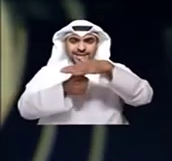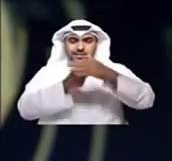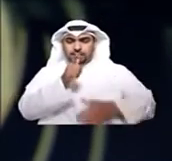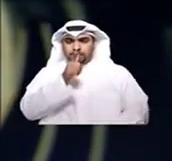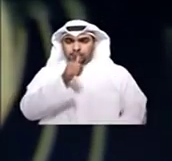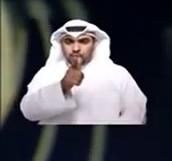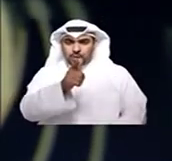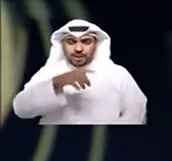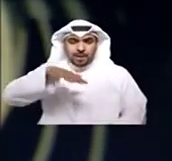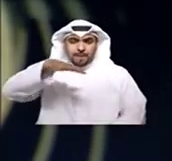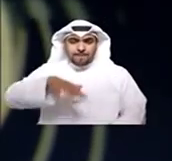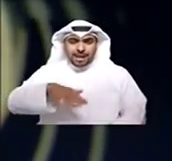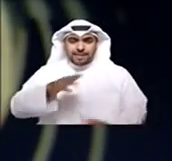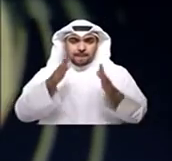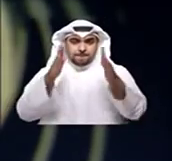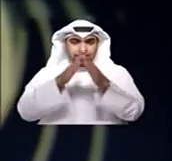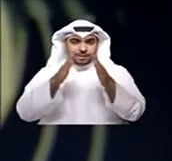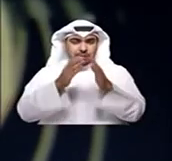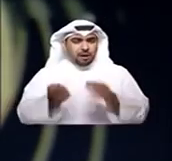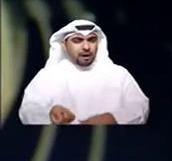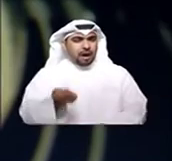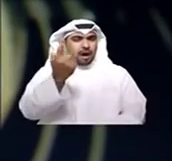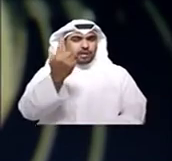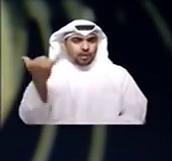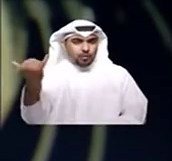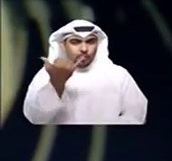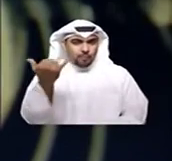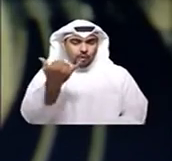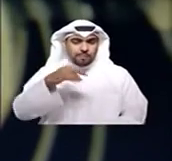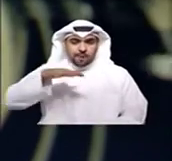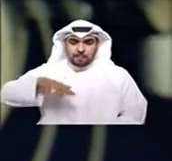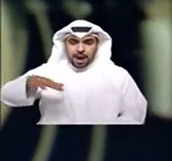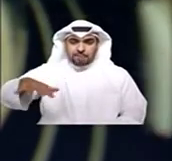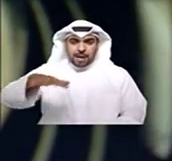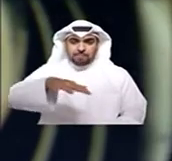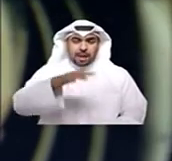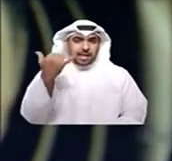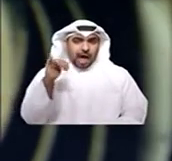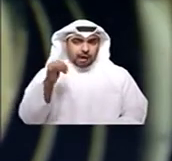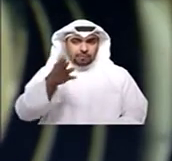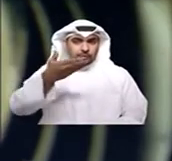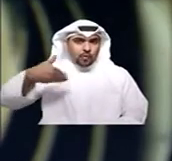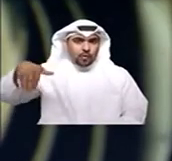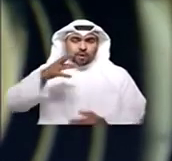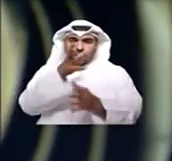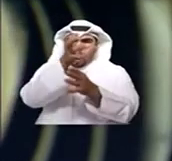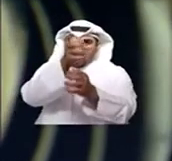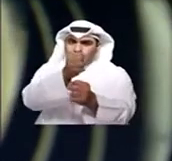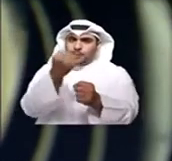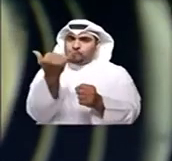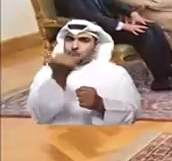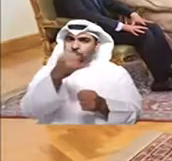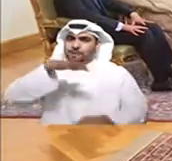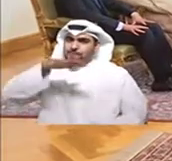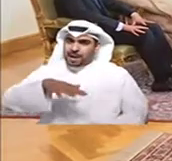كقلب للعالم العربي وكدولة ذات بعد مركزي سياسي واستراتيجي. ومن جانبه أكد الرئيس السيسي خلال اللقاء